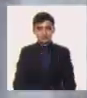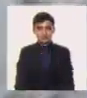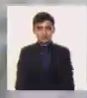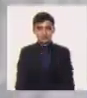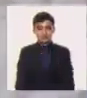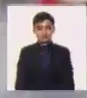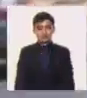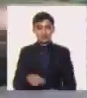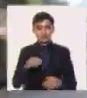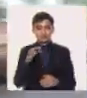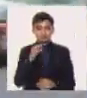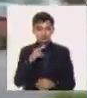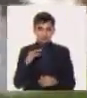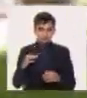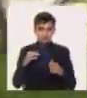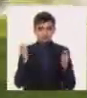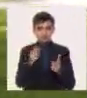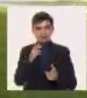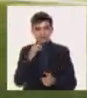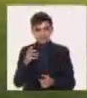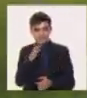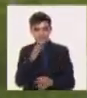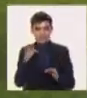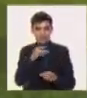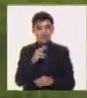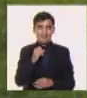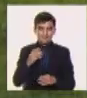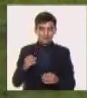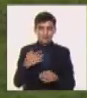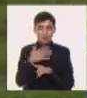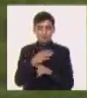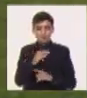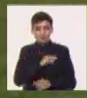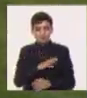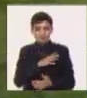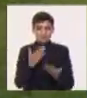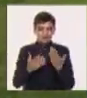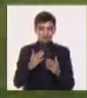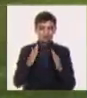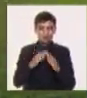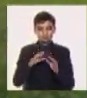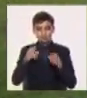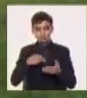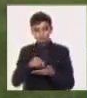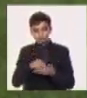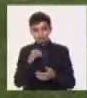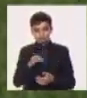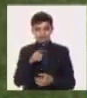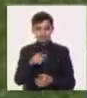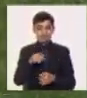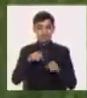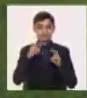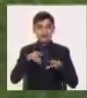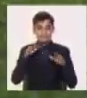До ослабления карантинных мер кафе в этом районе работали на вынос. Люди покупали еду и напитки и располагались на вот